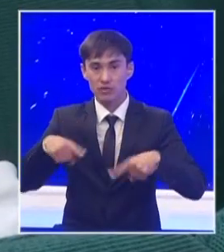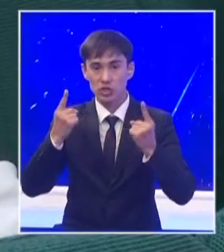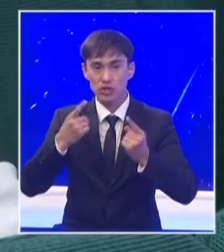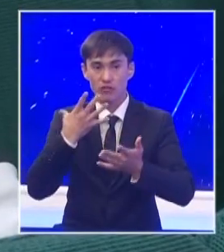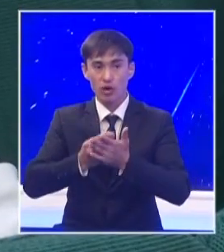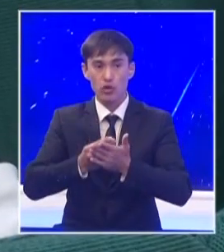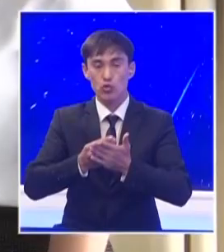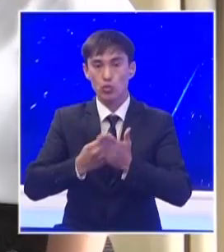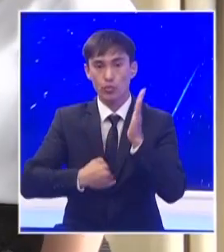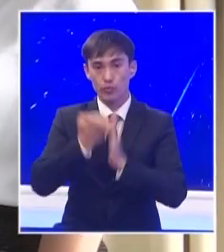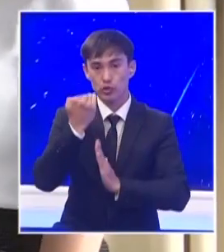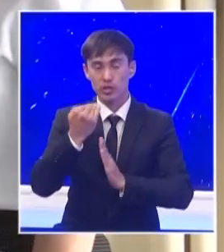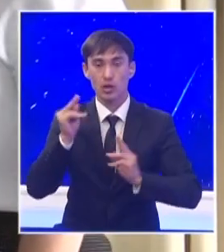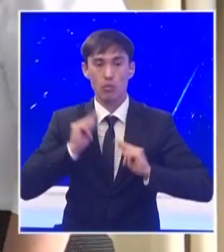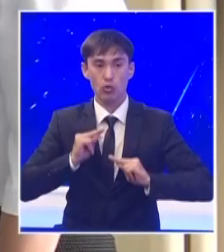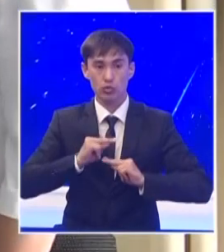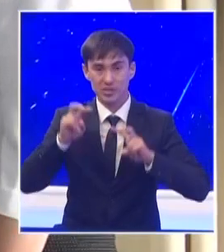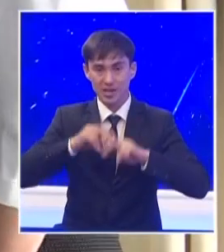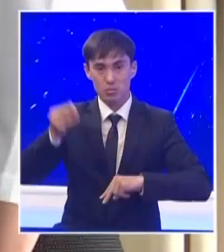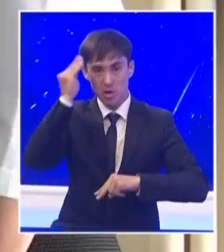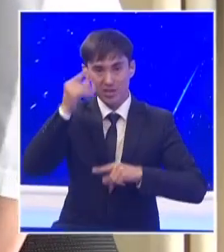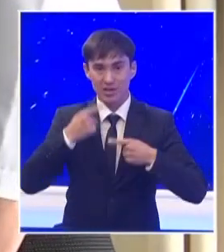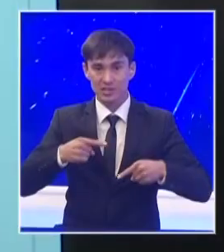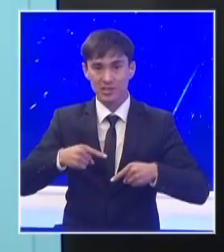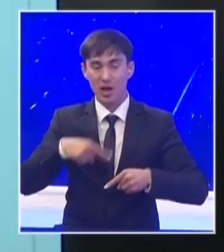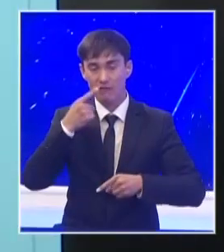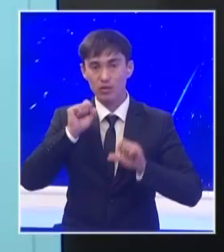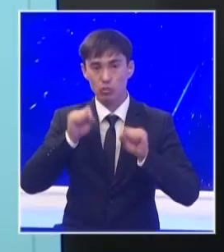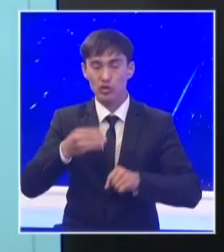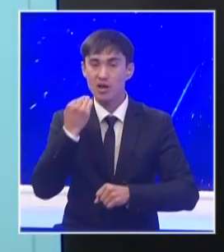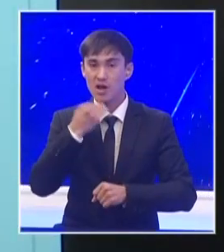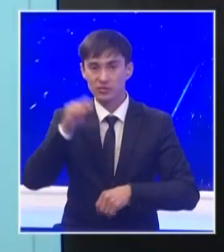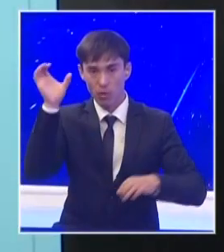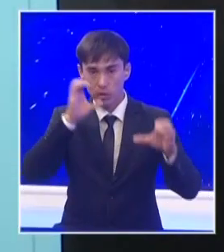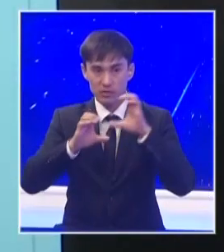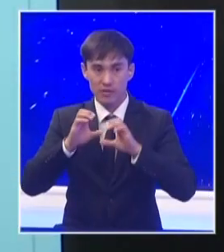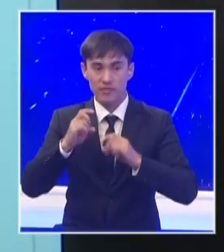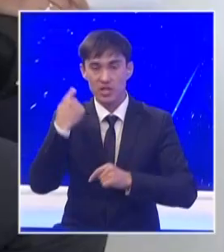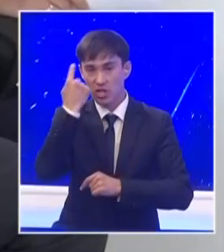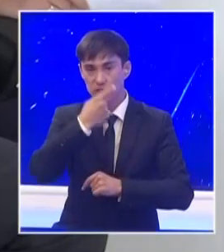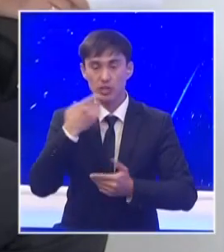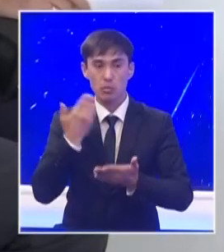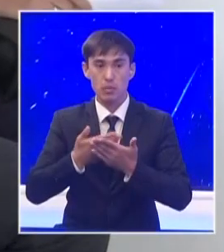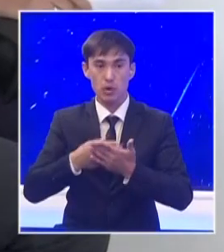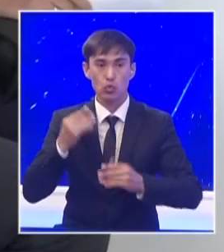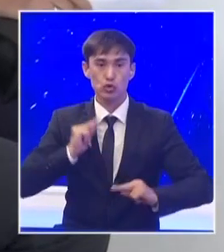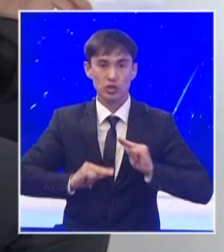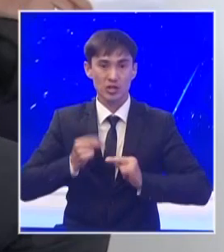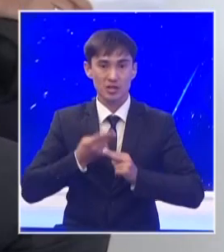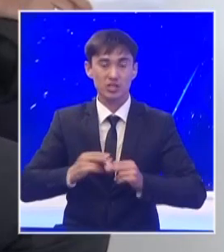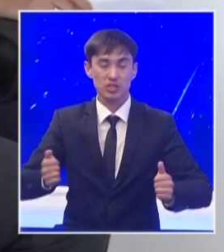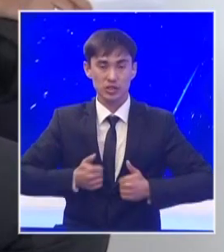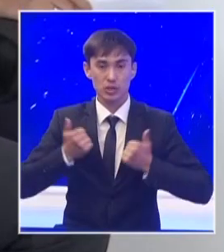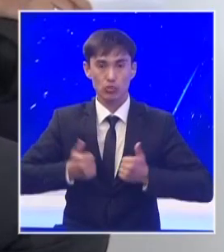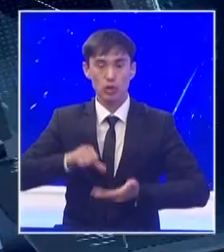и искать новые методы в обучении детей, именно тогда можно говорить и о качестве образования. Ведь личный пример учителя – это тоже стимул